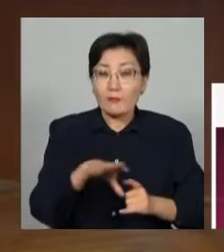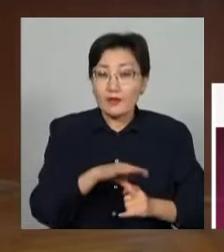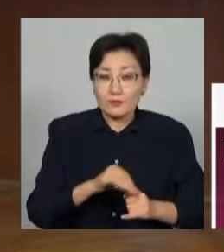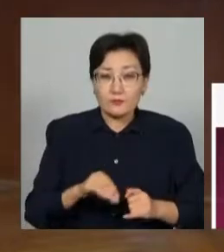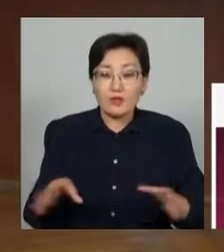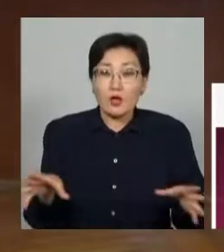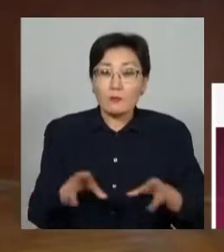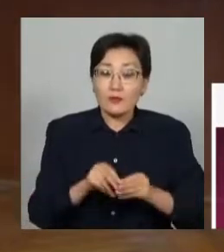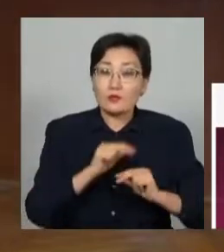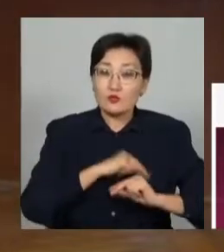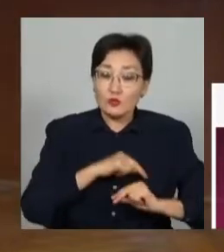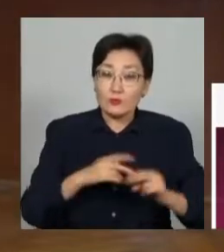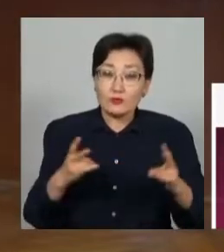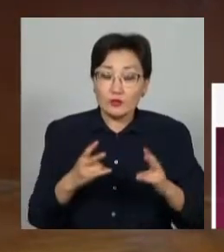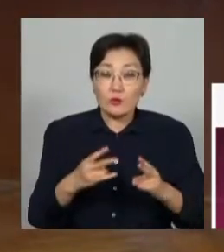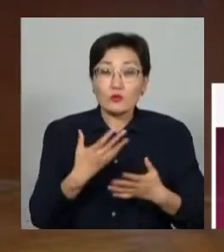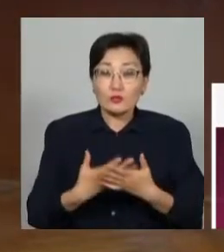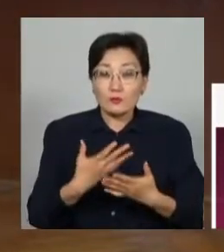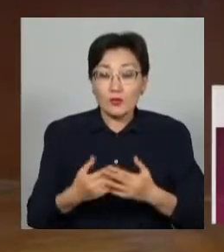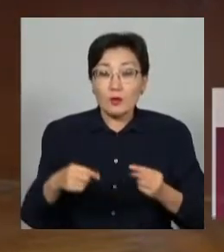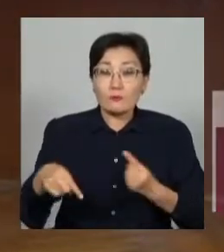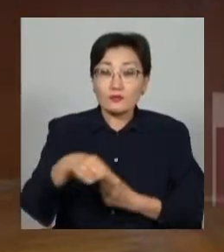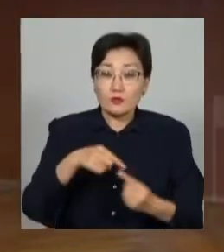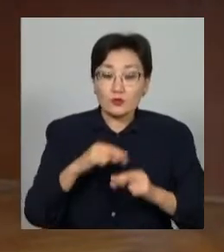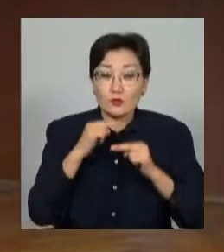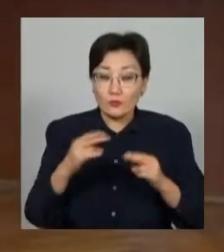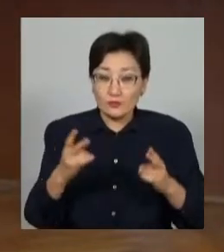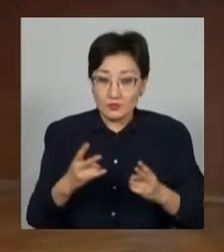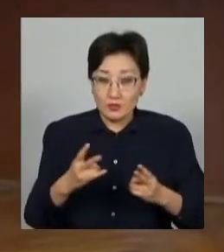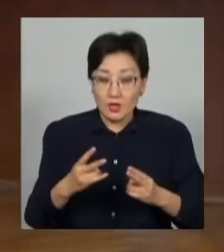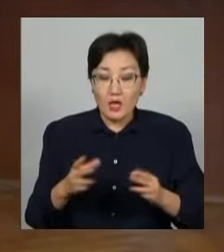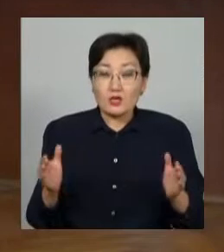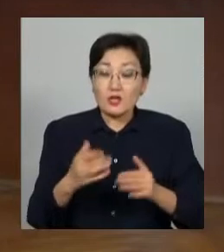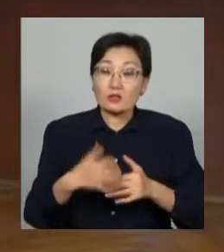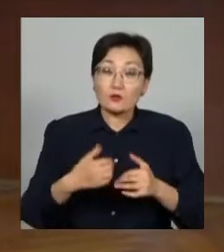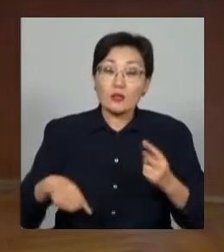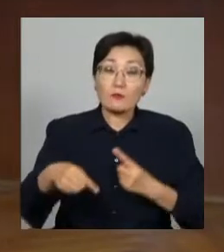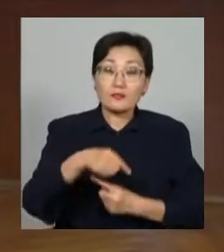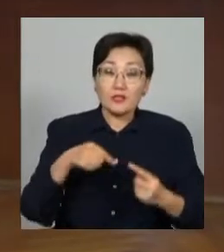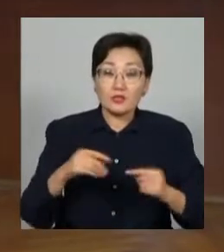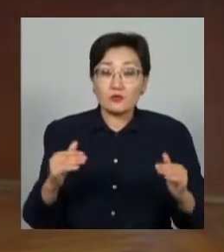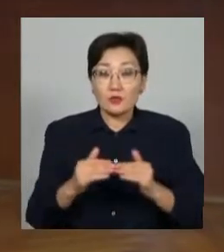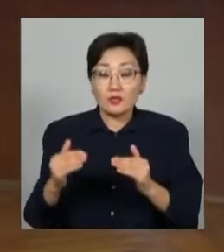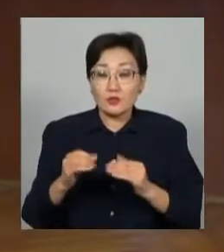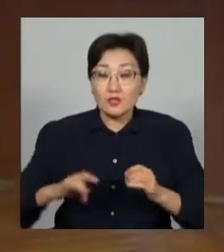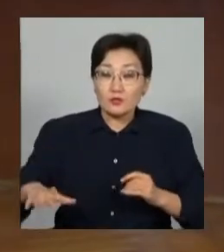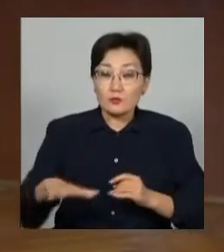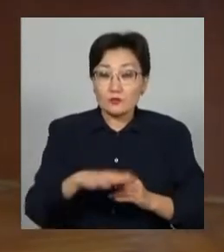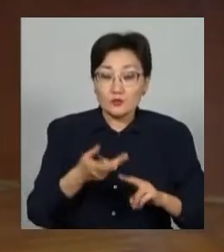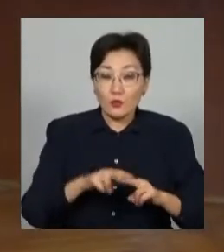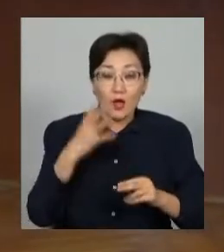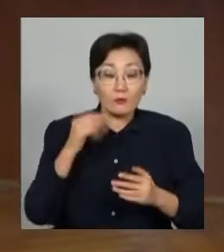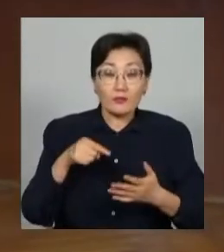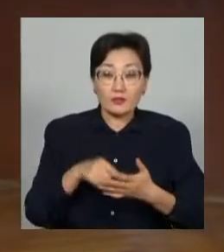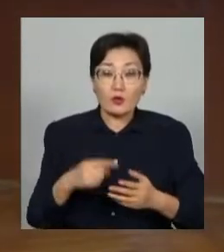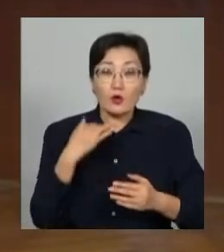ізі қалған бүкіл киелі қалаға мен айтамын, бір жағынан оқсыге үлкен зор